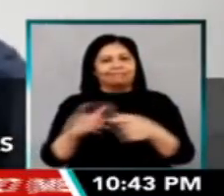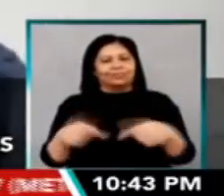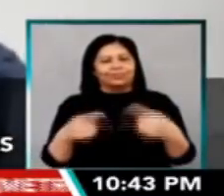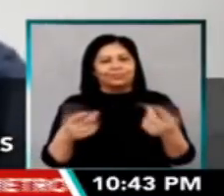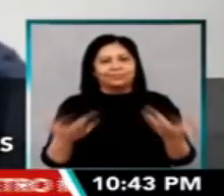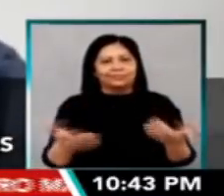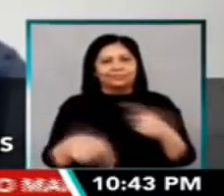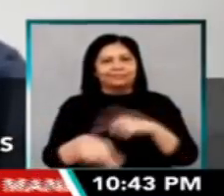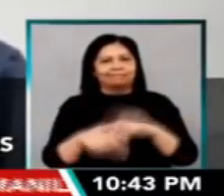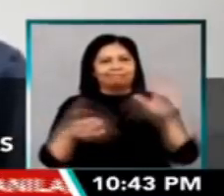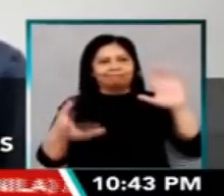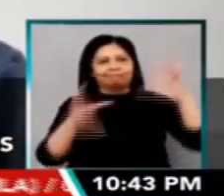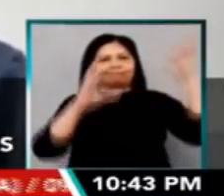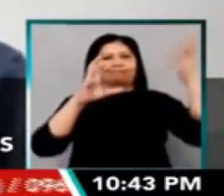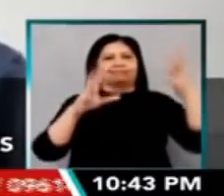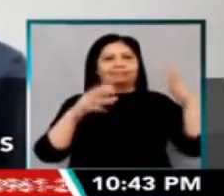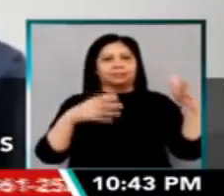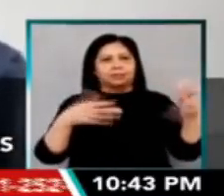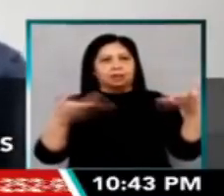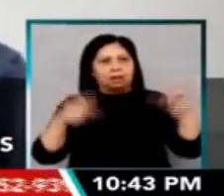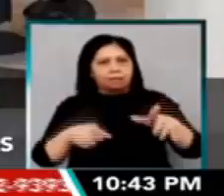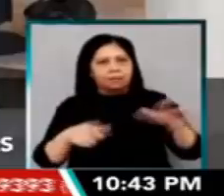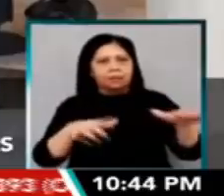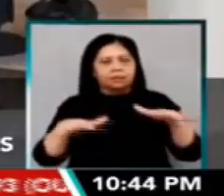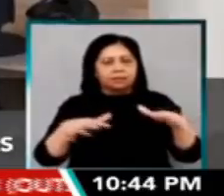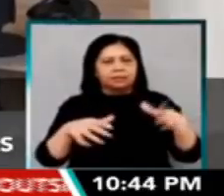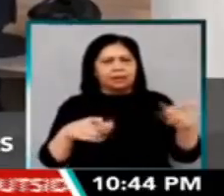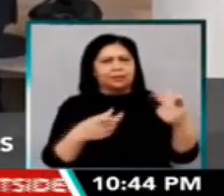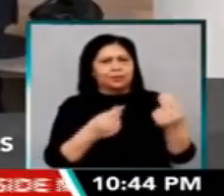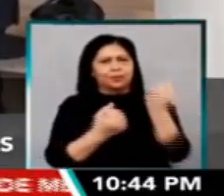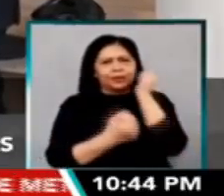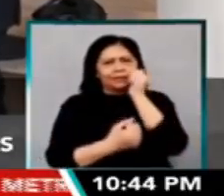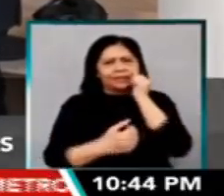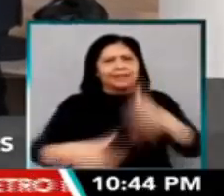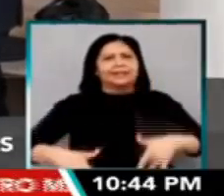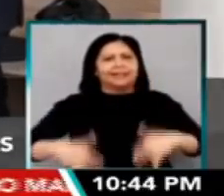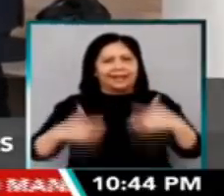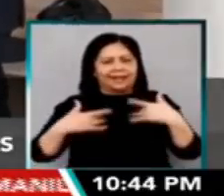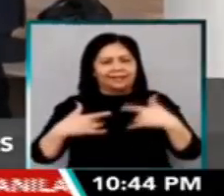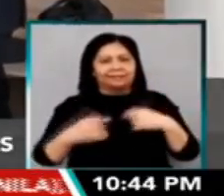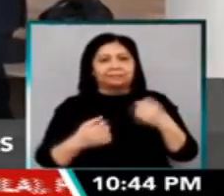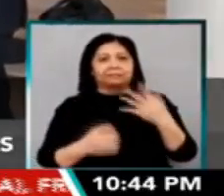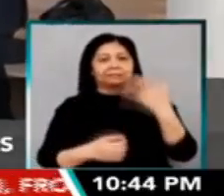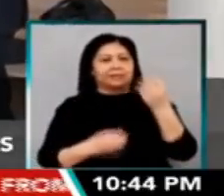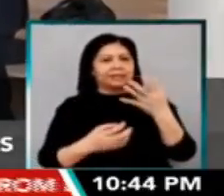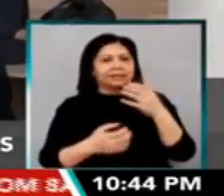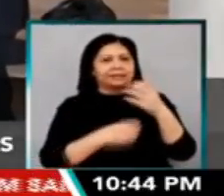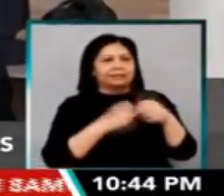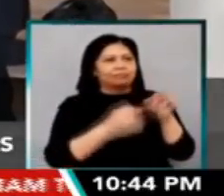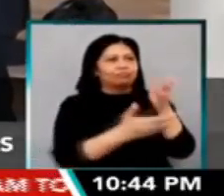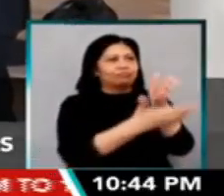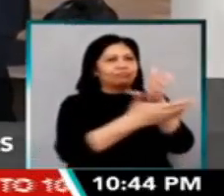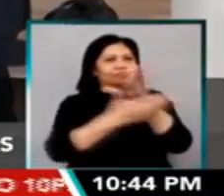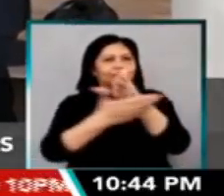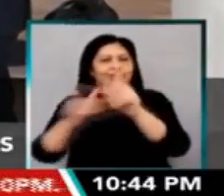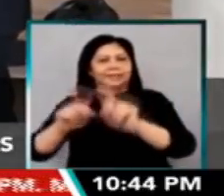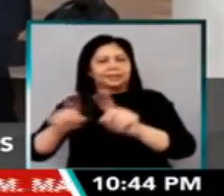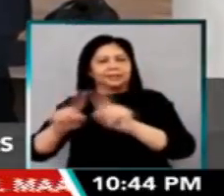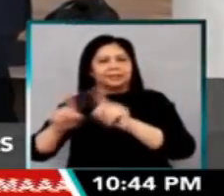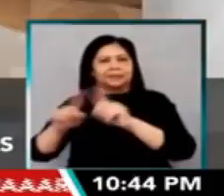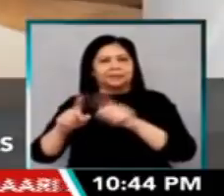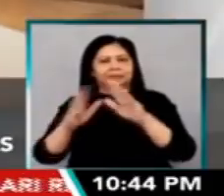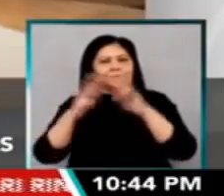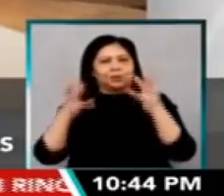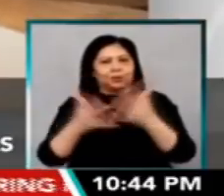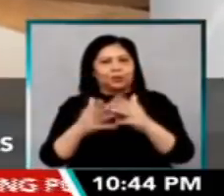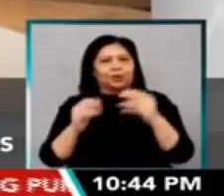calamities or disasters, but it's also practiced in the everyday life. Ilang taon na silang lumilibot sa buong mundo para isulong ang konsepto ng mutual